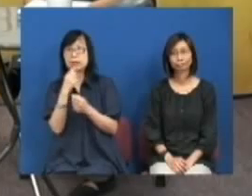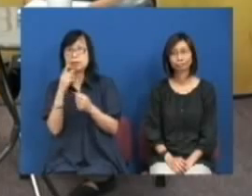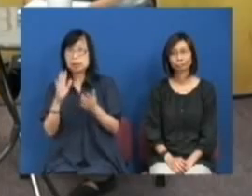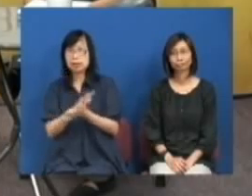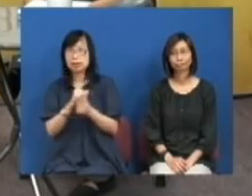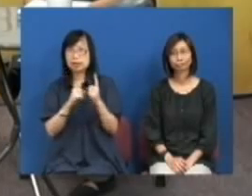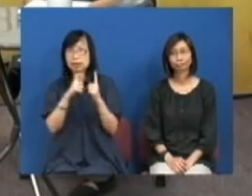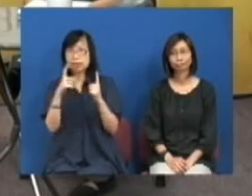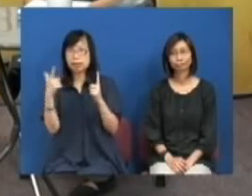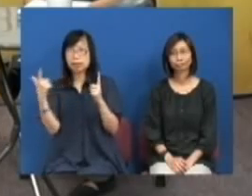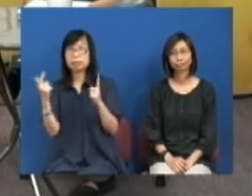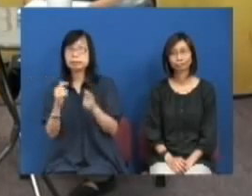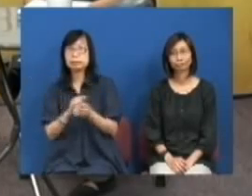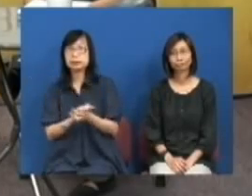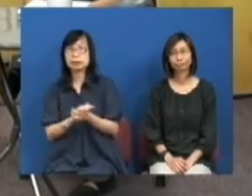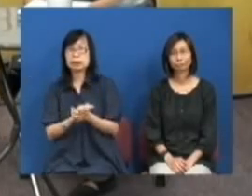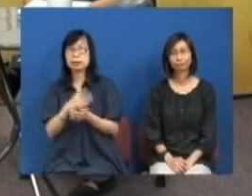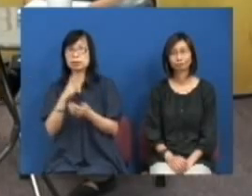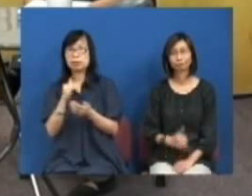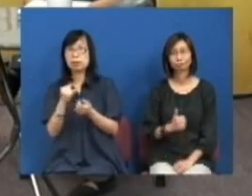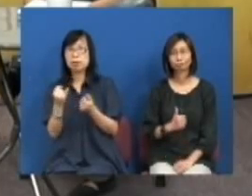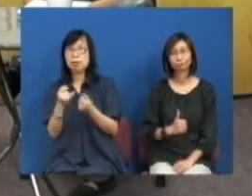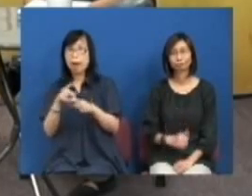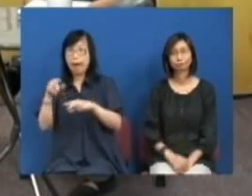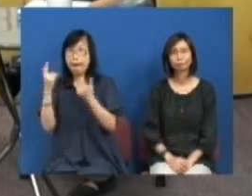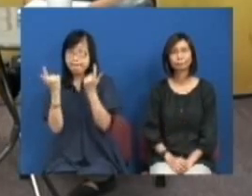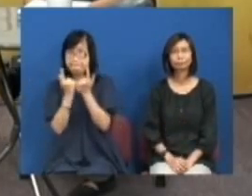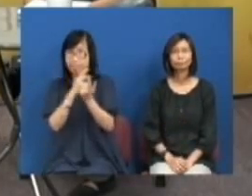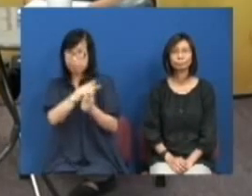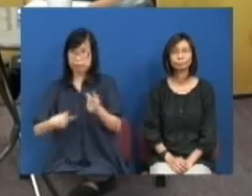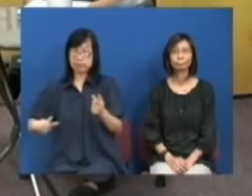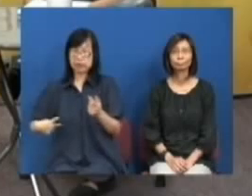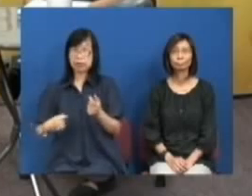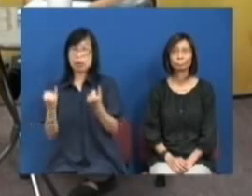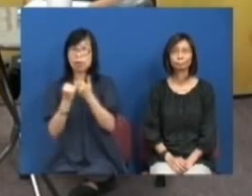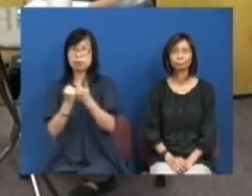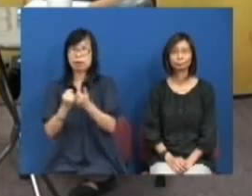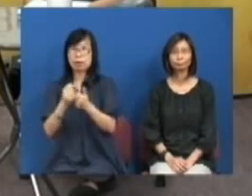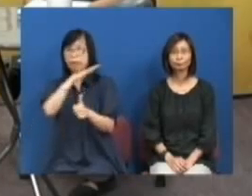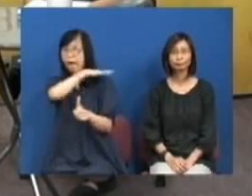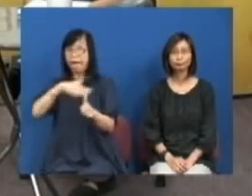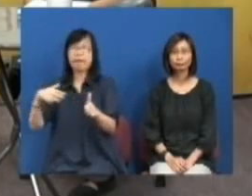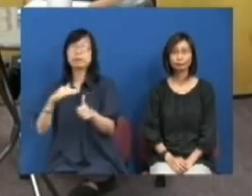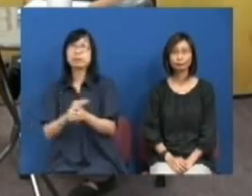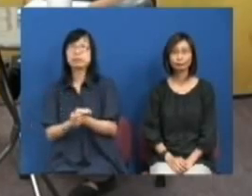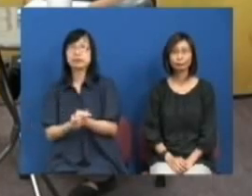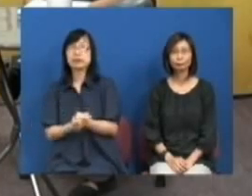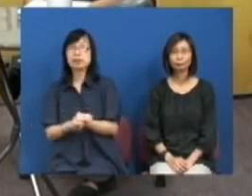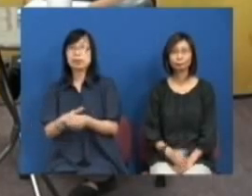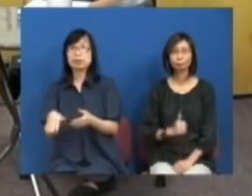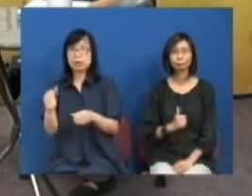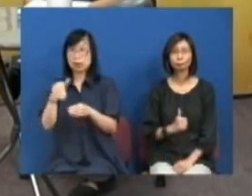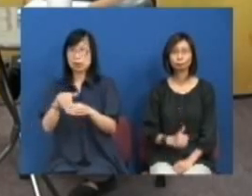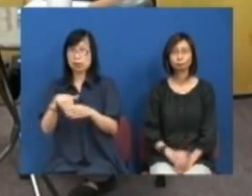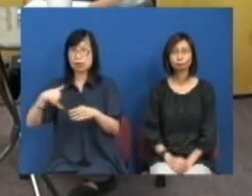1989年嘅北京大屠殺嘅一個縮影嚟嘅。當然喺1989年嘅時候，啲人都冇辦法用手投票，用腳投票嘅啫，